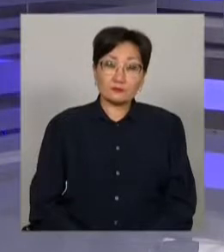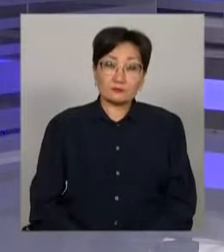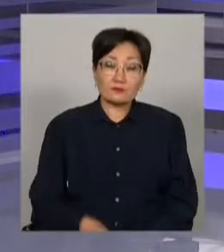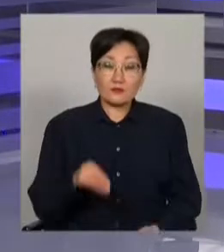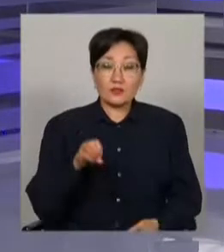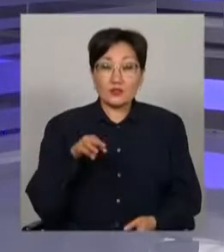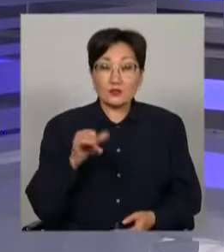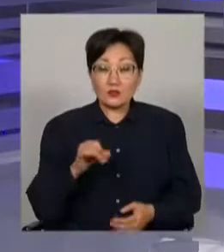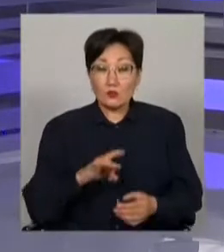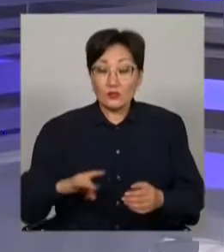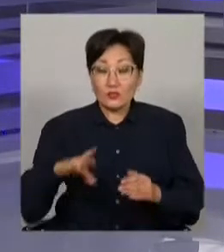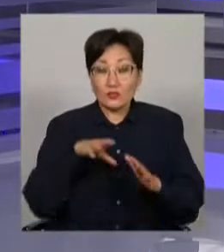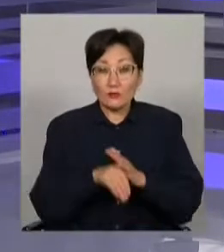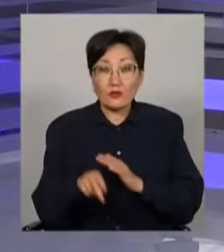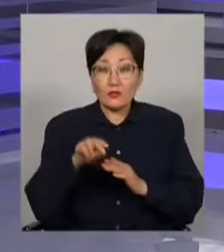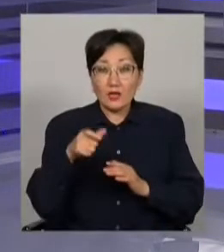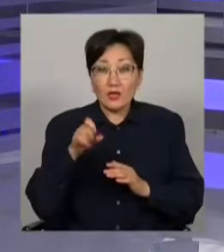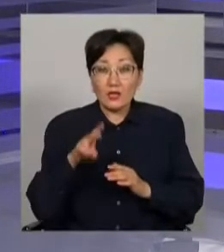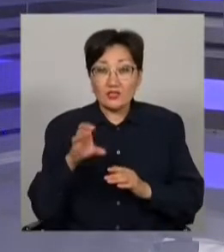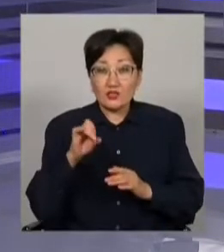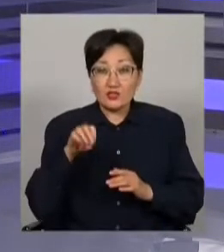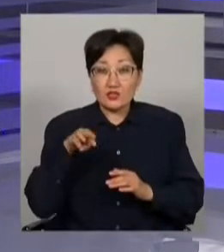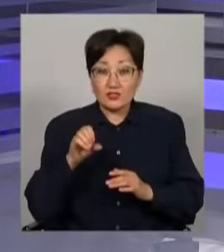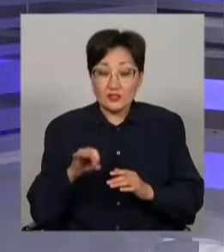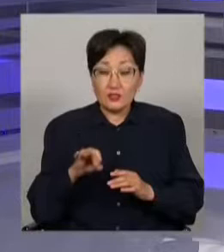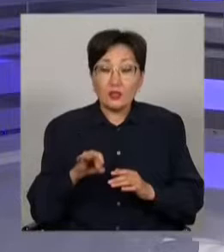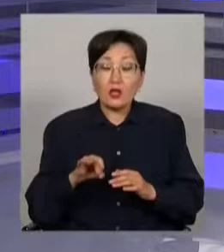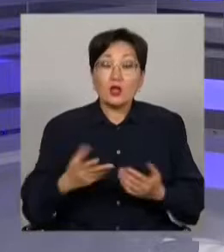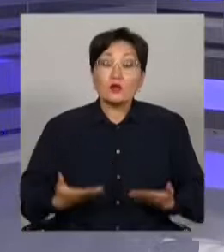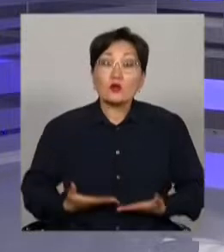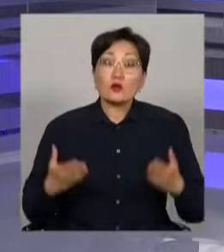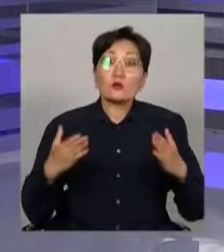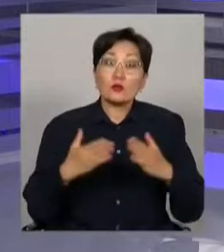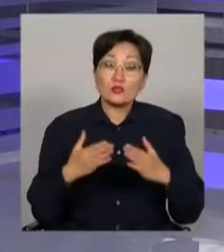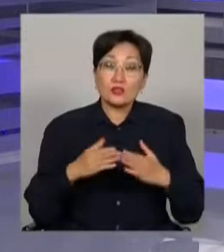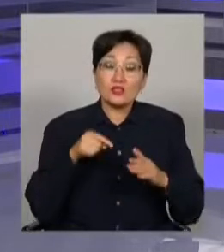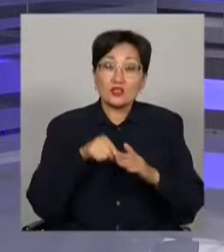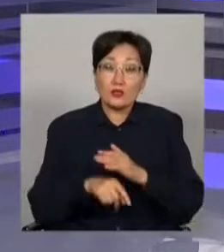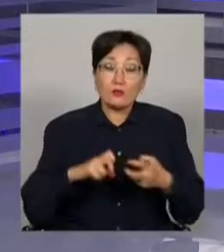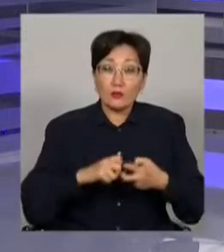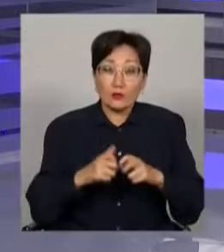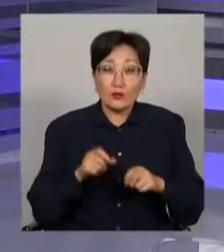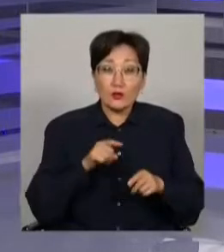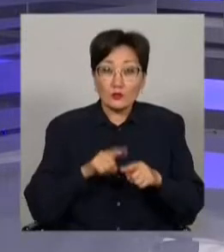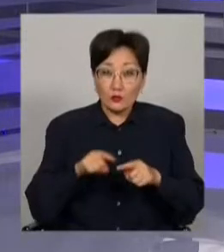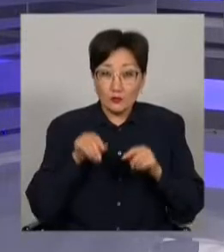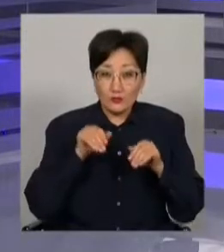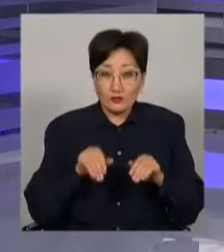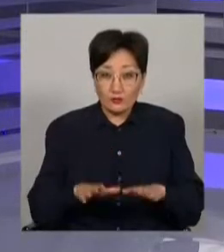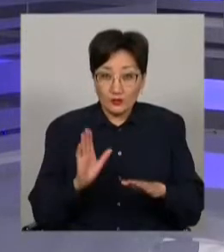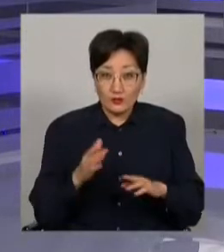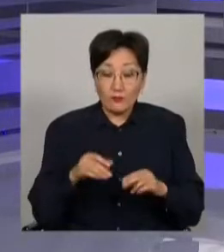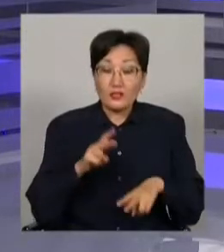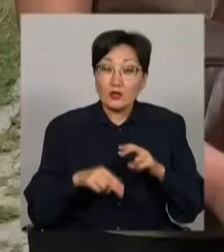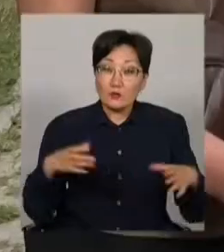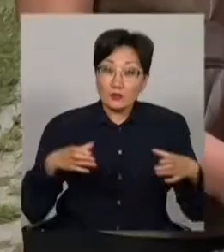Жетсу ауданына қарасты Драгон Сити тұрғын үй кешеніндегі олқылықтар алдағы бір айдың көлемінде толықтай шешімін табады. Осылай деген